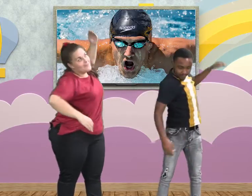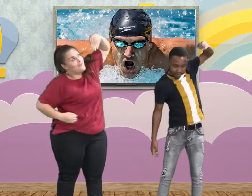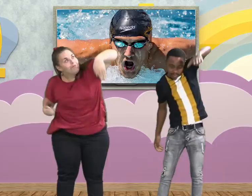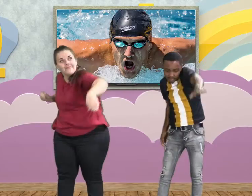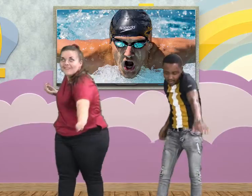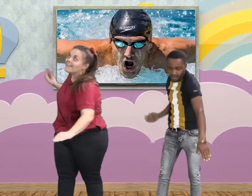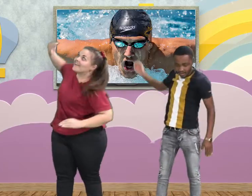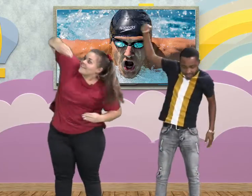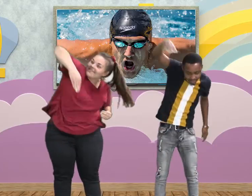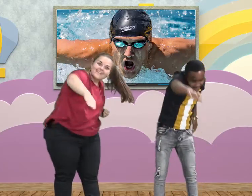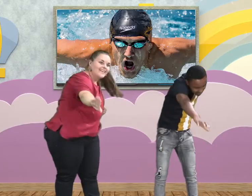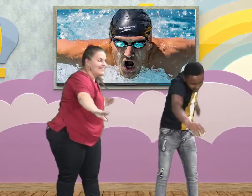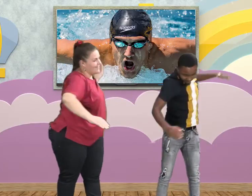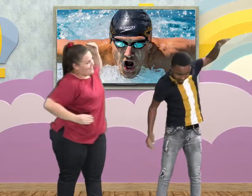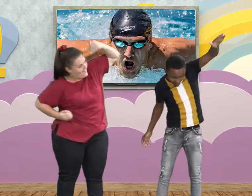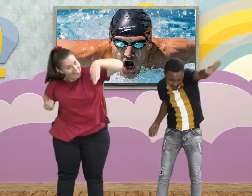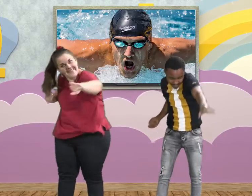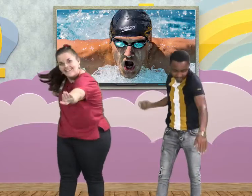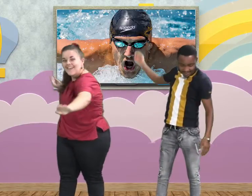2, 3,